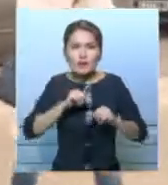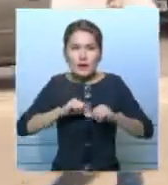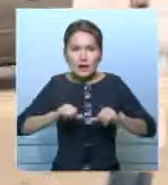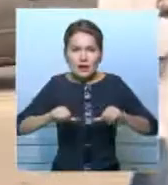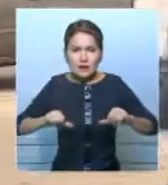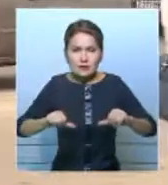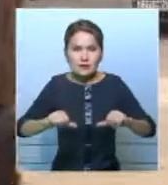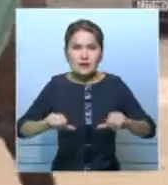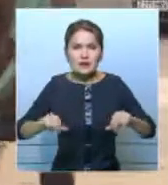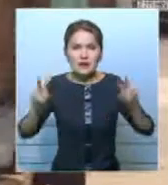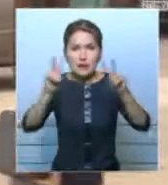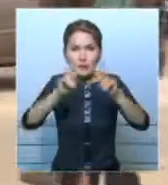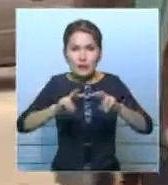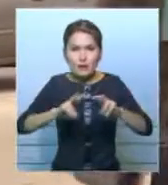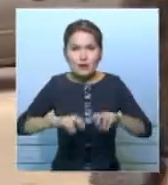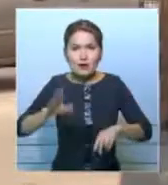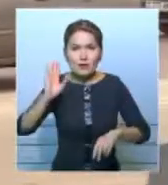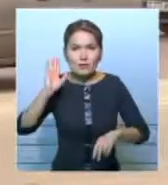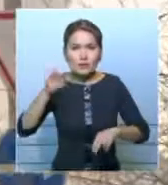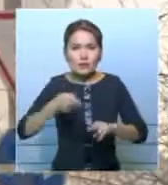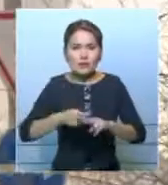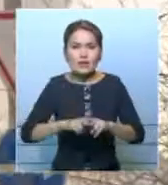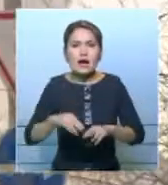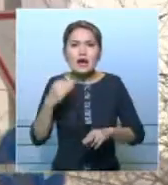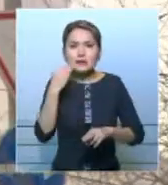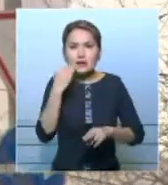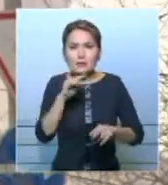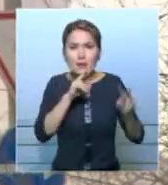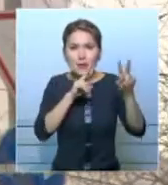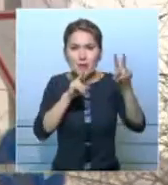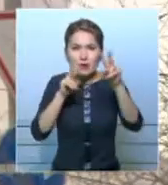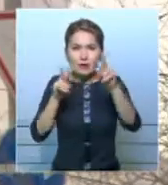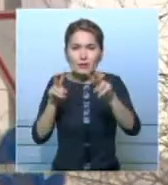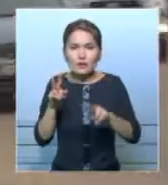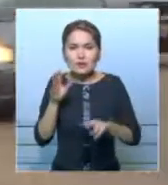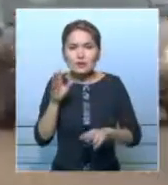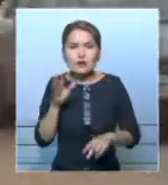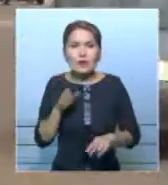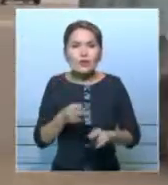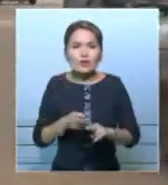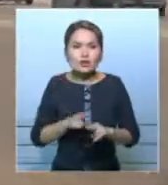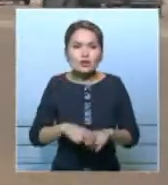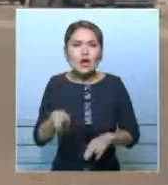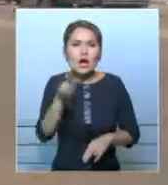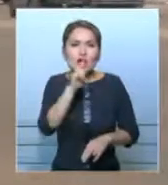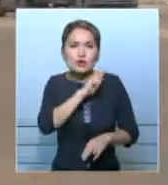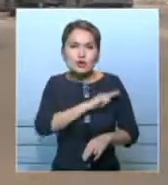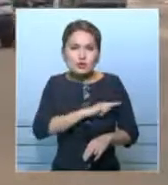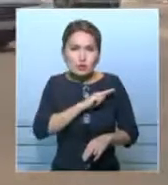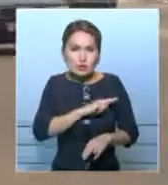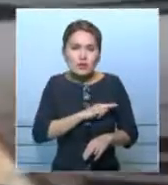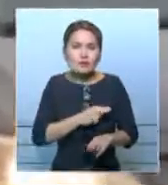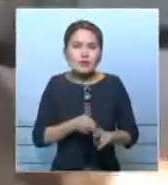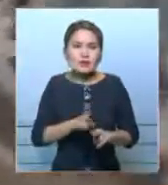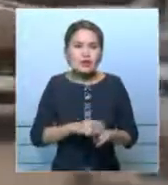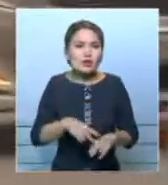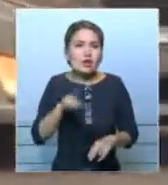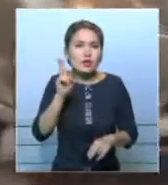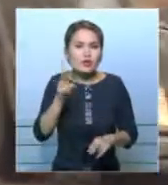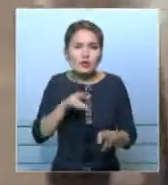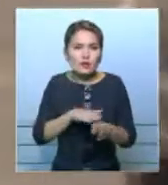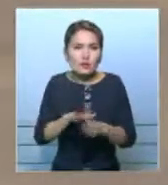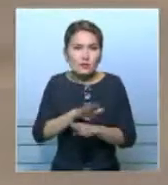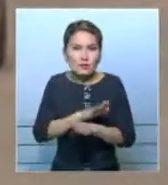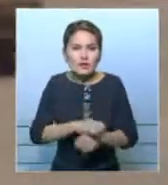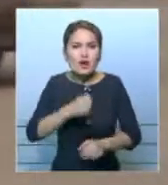комиссия сынағынан өткен азаматтар ғана жүзеге асыра алады. Сапа бақылауы кезінде жұмысын тиісті деңгейде орындамағаны